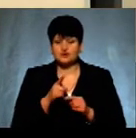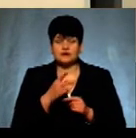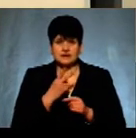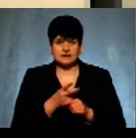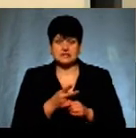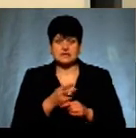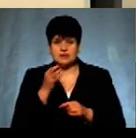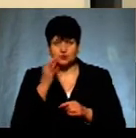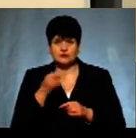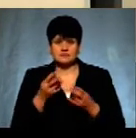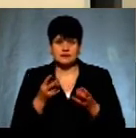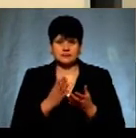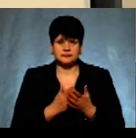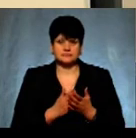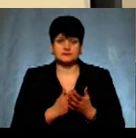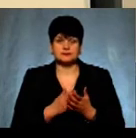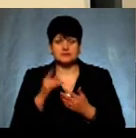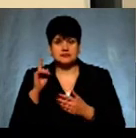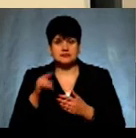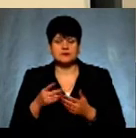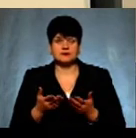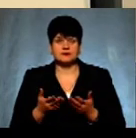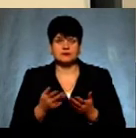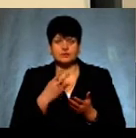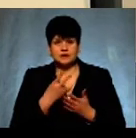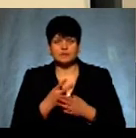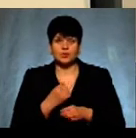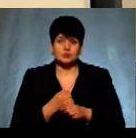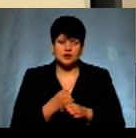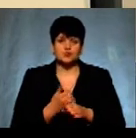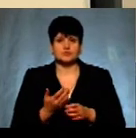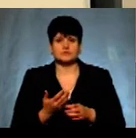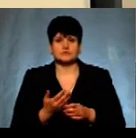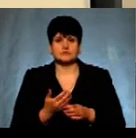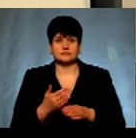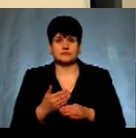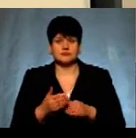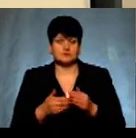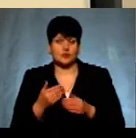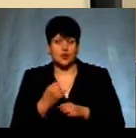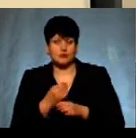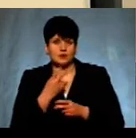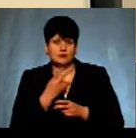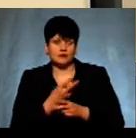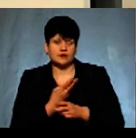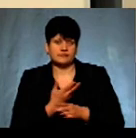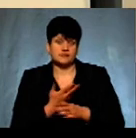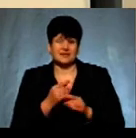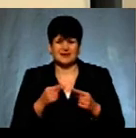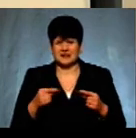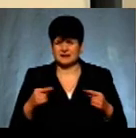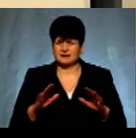дивіться, досвід треба набути, знань, подивитись, попрацюєте, може роботодавець продивиться, там, є різні